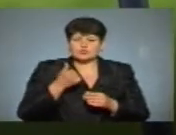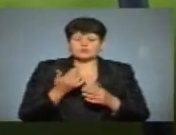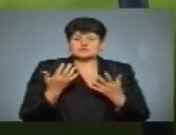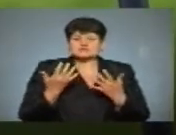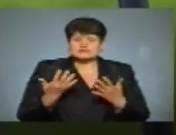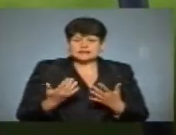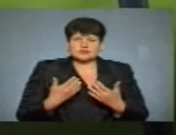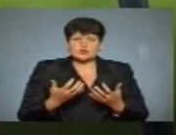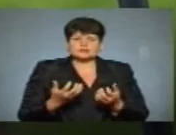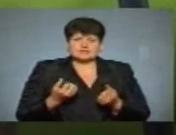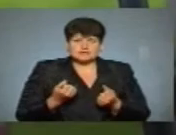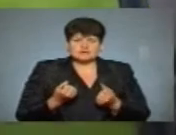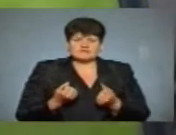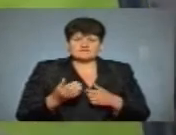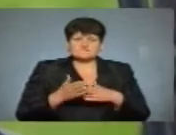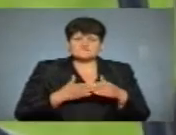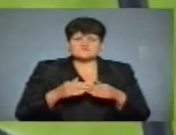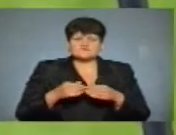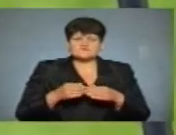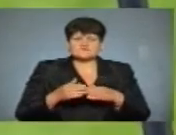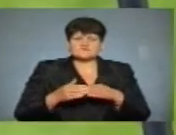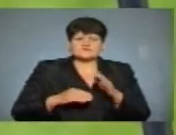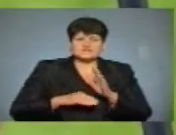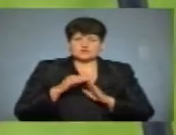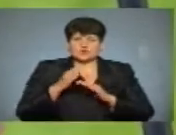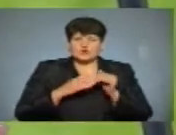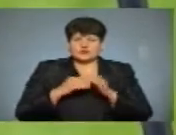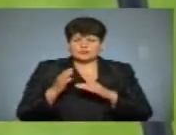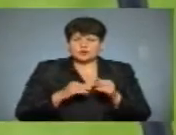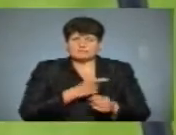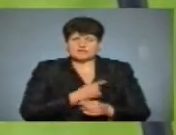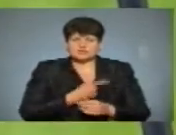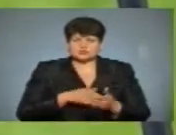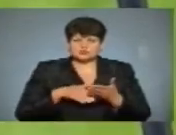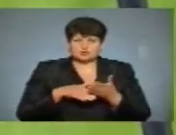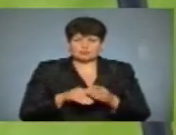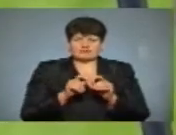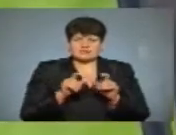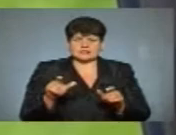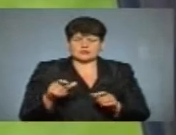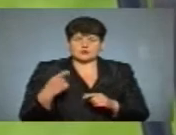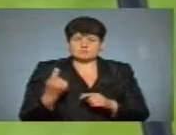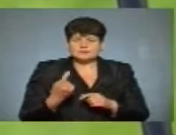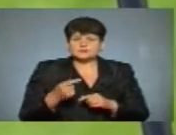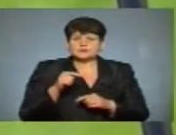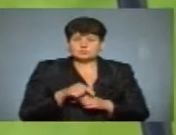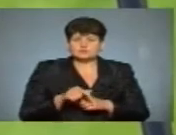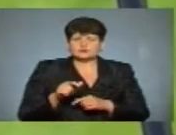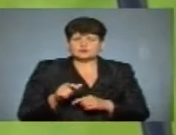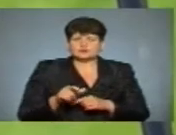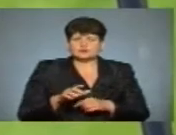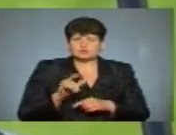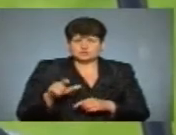оскільки отримуємо висококваліфіковану медичну допомогу в першу чергу, так, в закладах обласних. Тому мешканці були